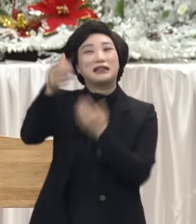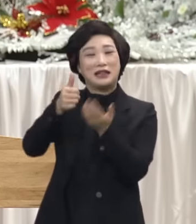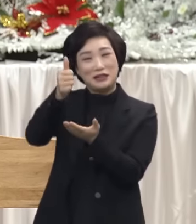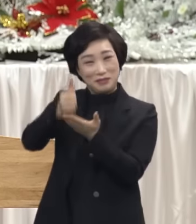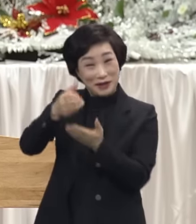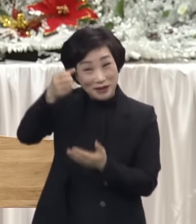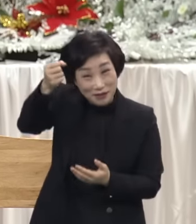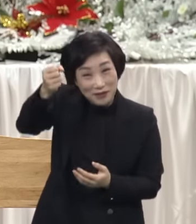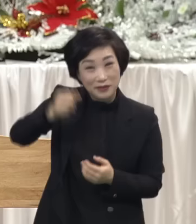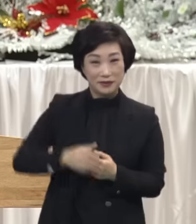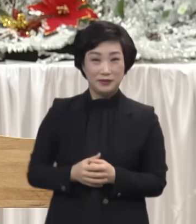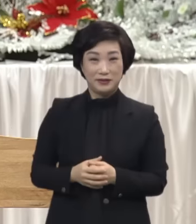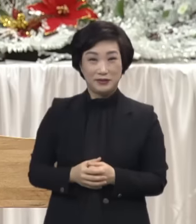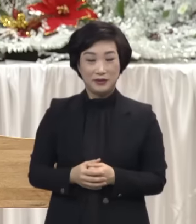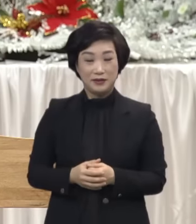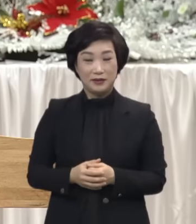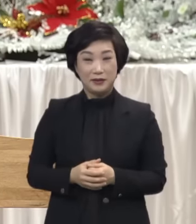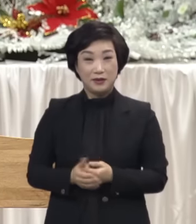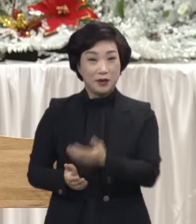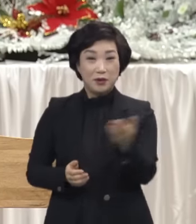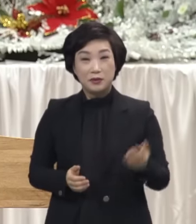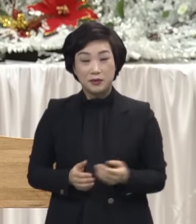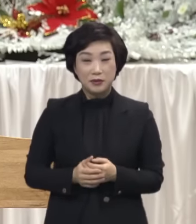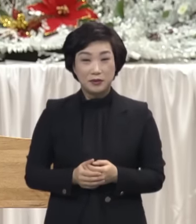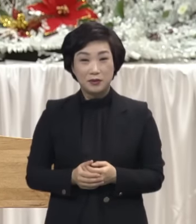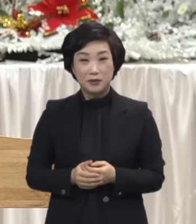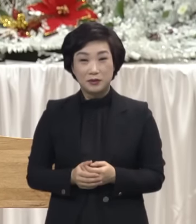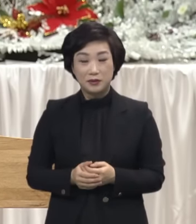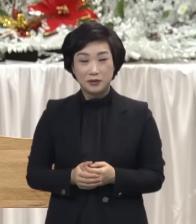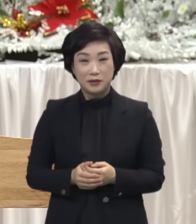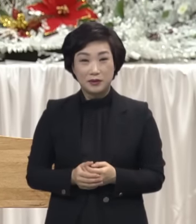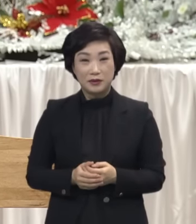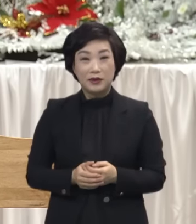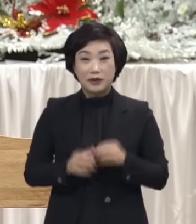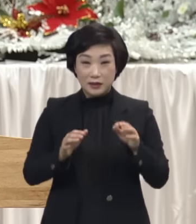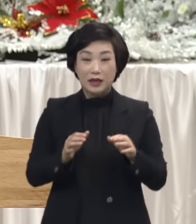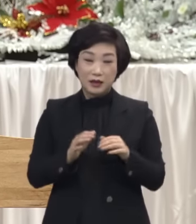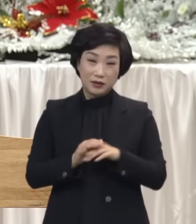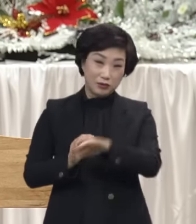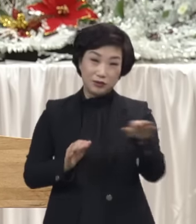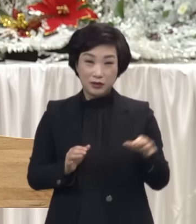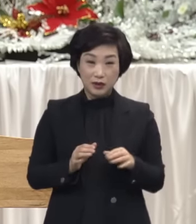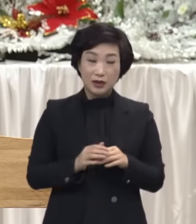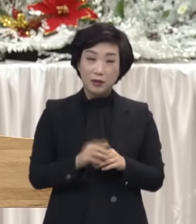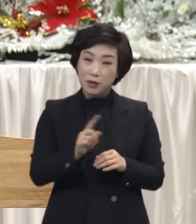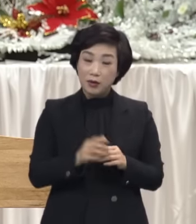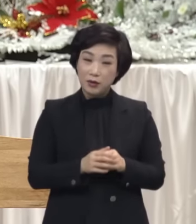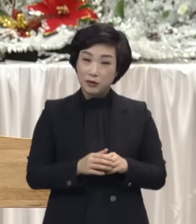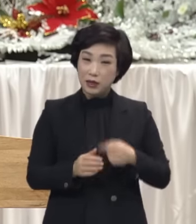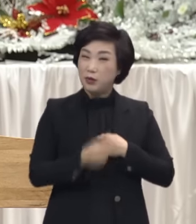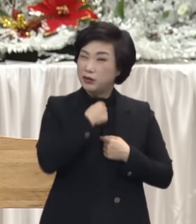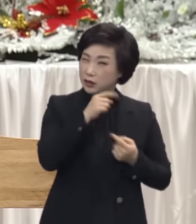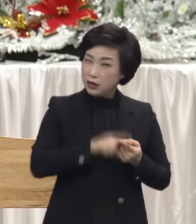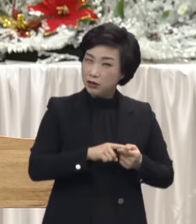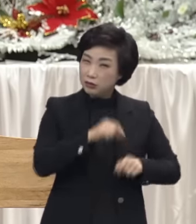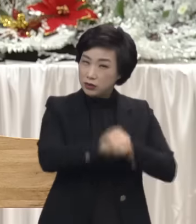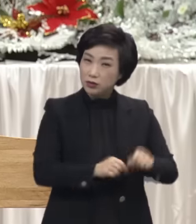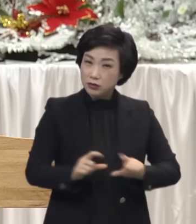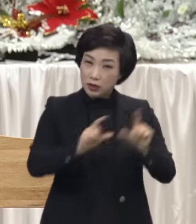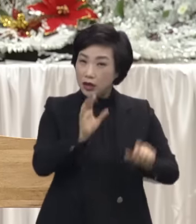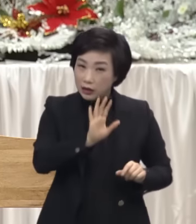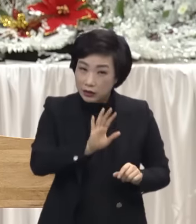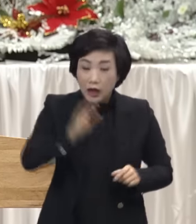하나님의 것이니 무엇 하나도 자기 임의로 살 수 없고 오직